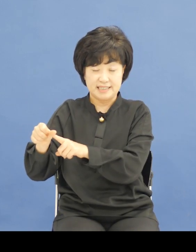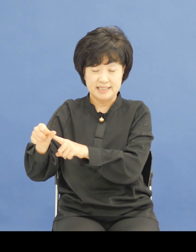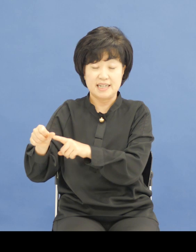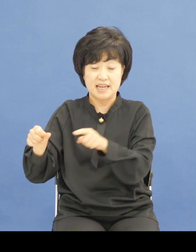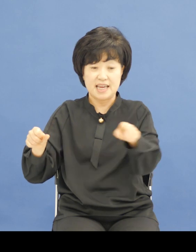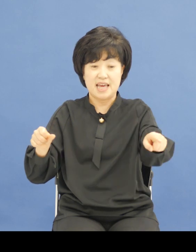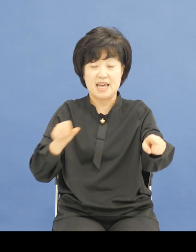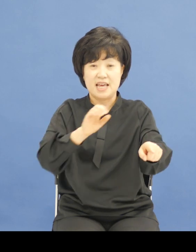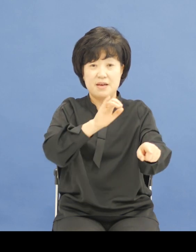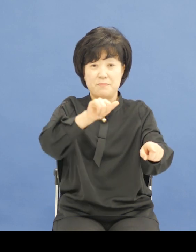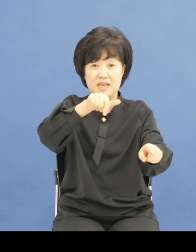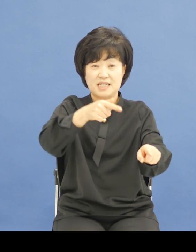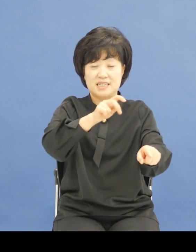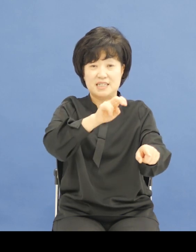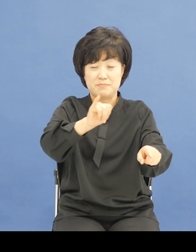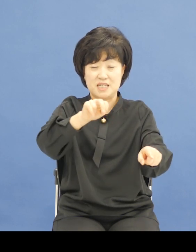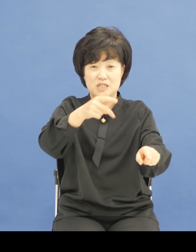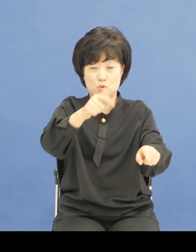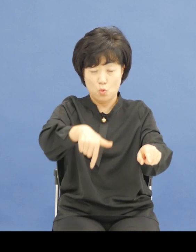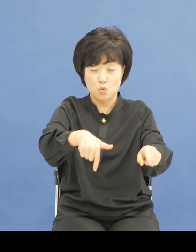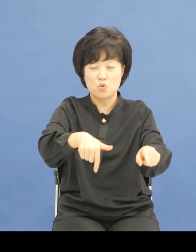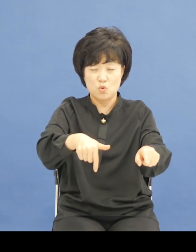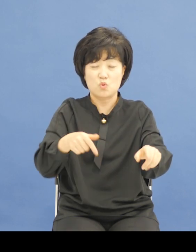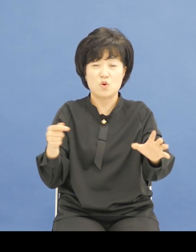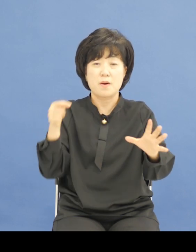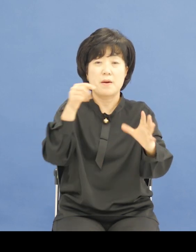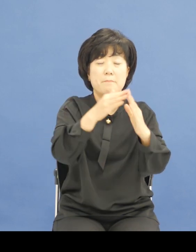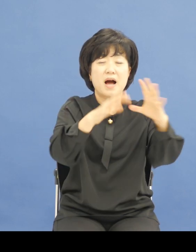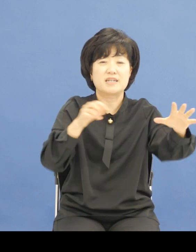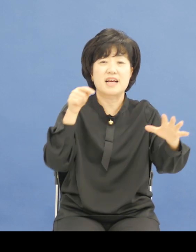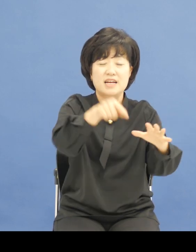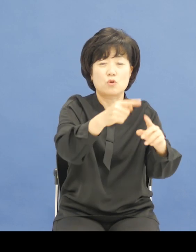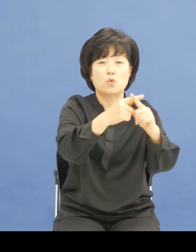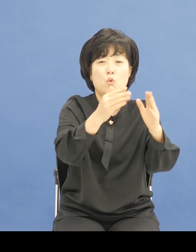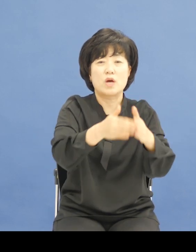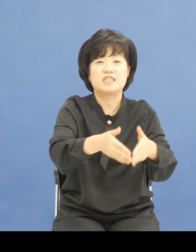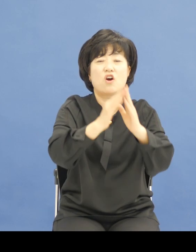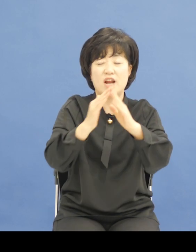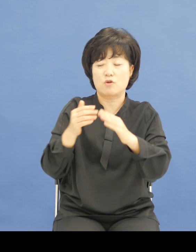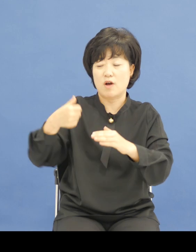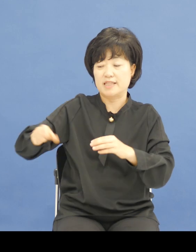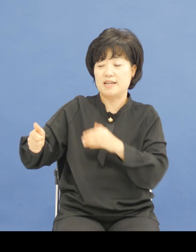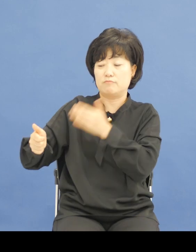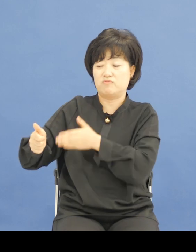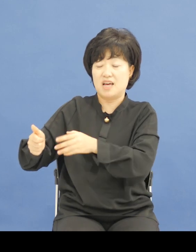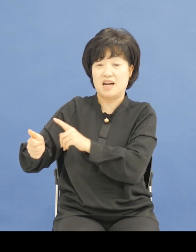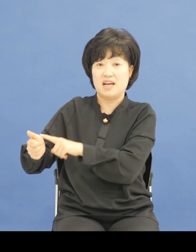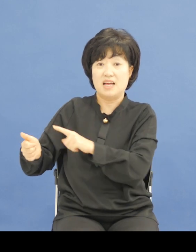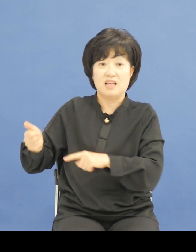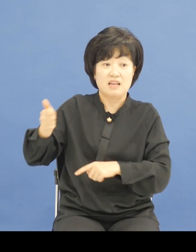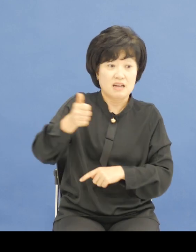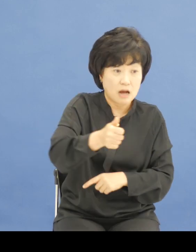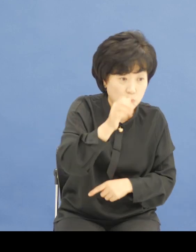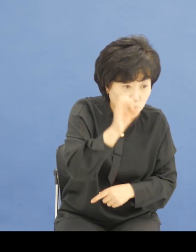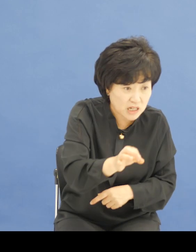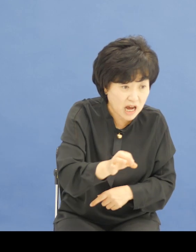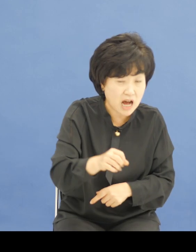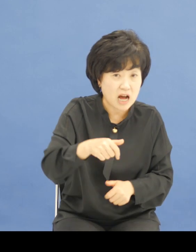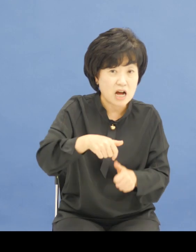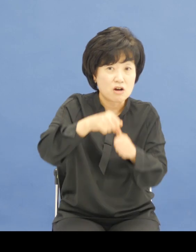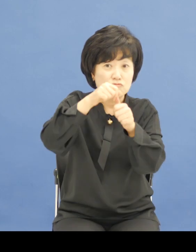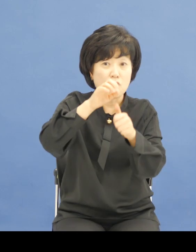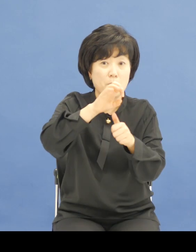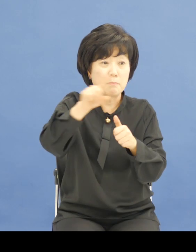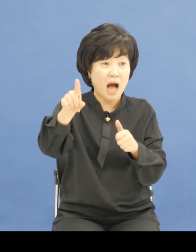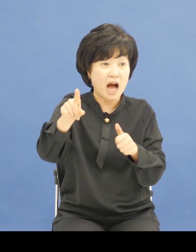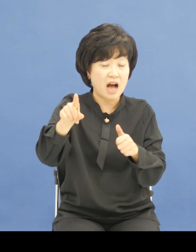피그미 마을에 교회를 좀 지라고 아들을 보낸 적이 있는데 거기 가서 그걸 봤대요. 구원파가 와서 선교하는 걸요. 구원파도